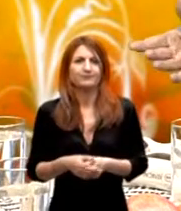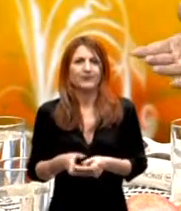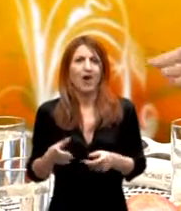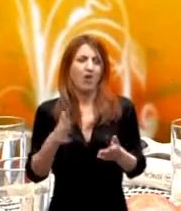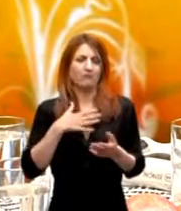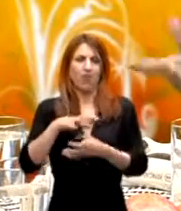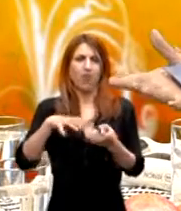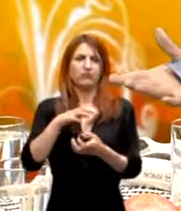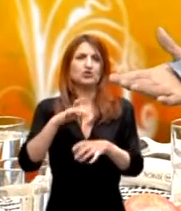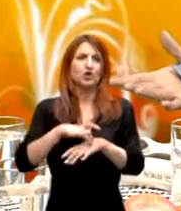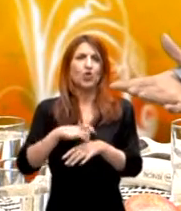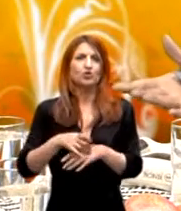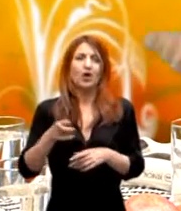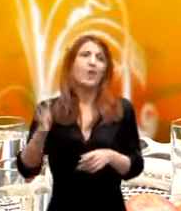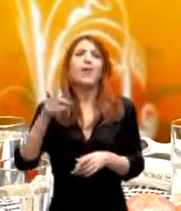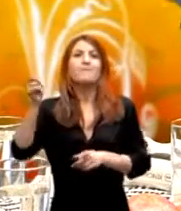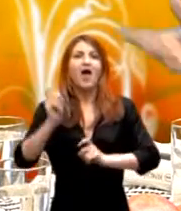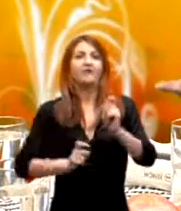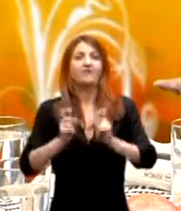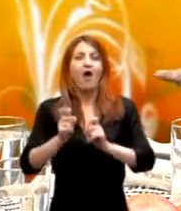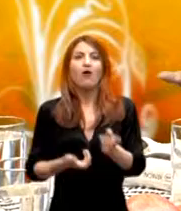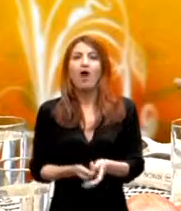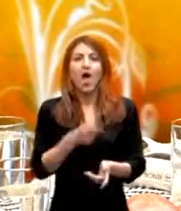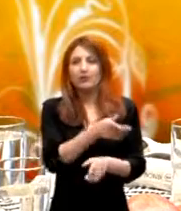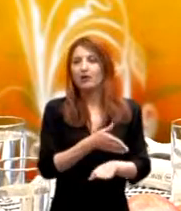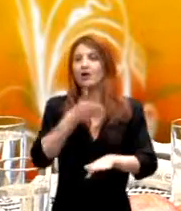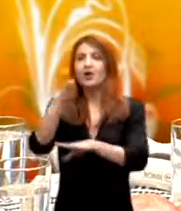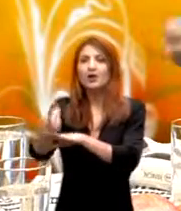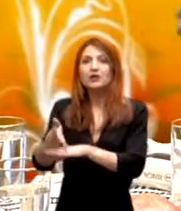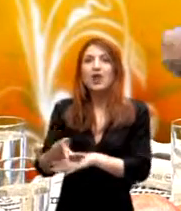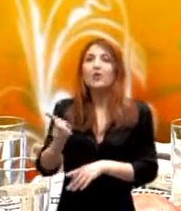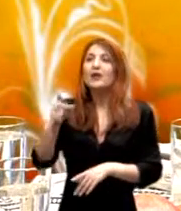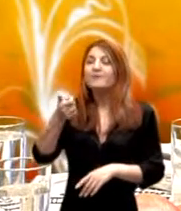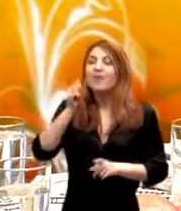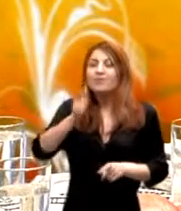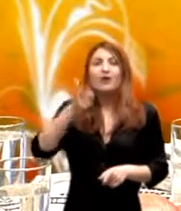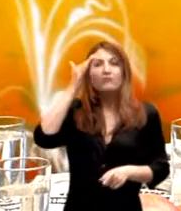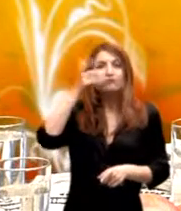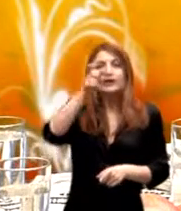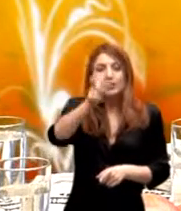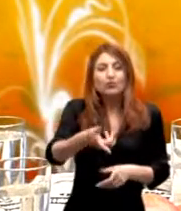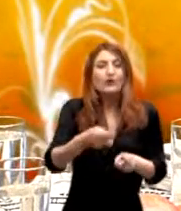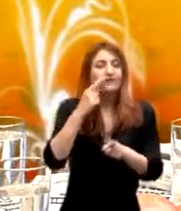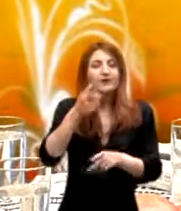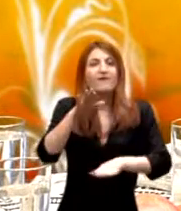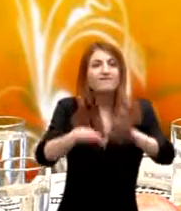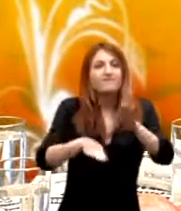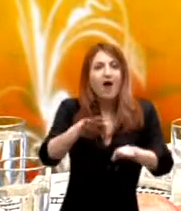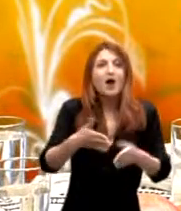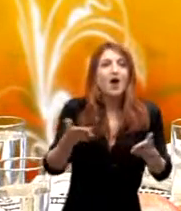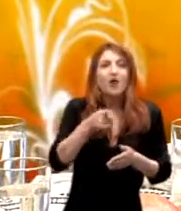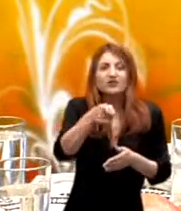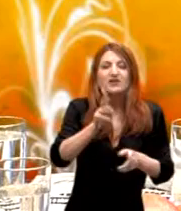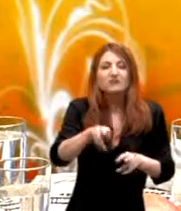obiteljski liječnik nema ni vage, a dolaziš mu recimo ti. On prvo o tebi mora brinuti kao potencijalnom